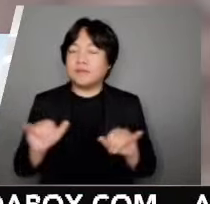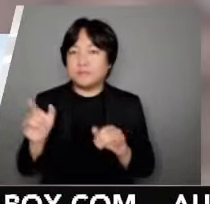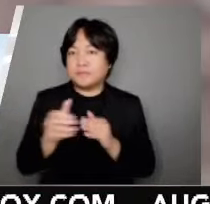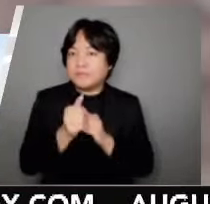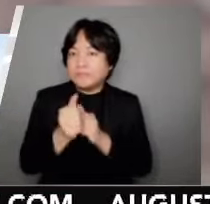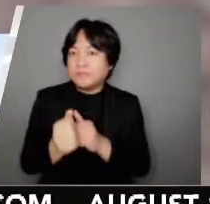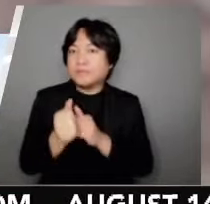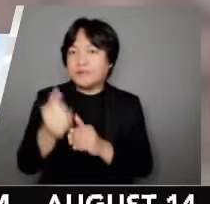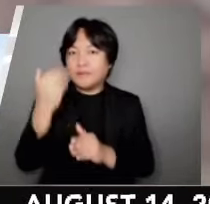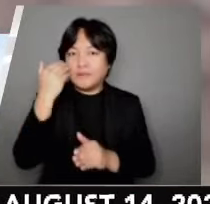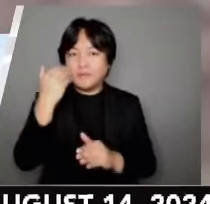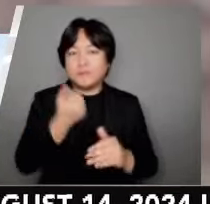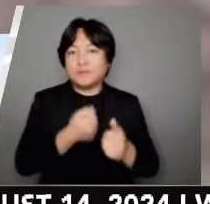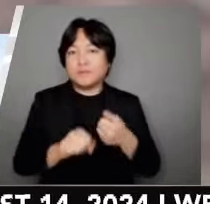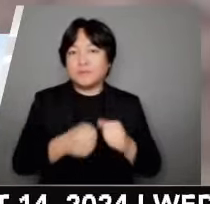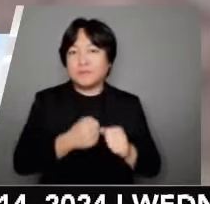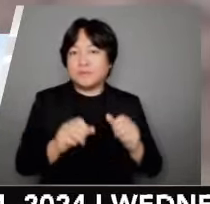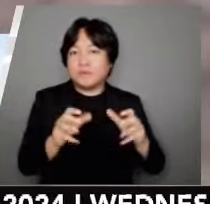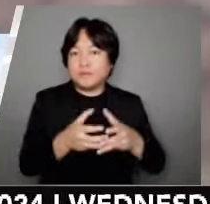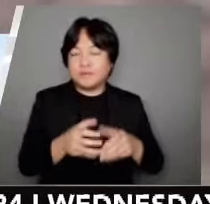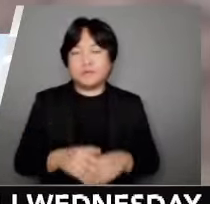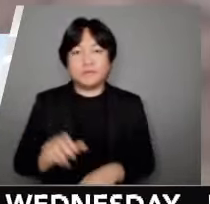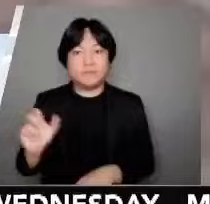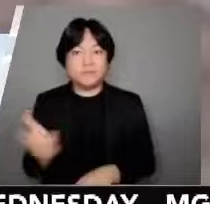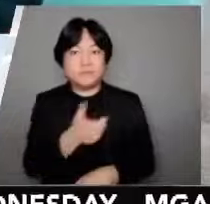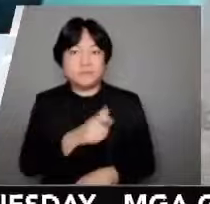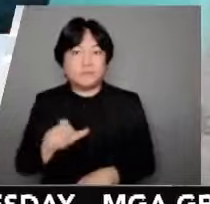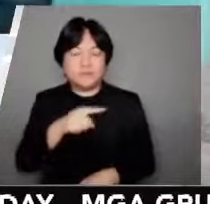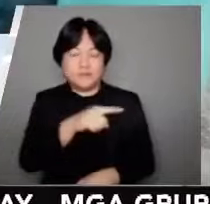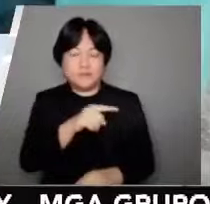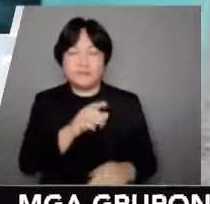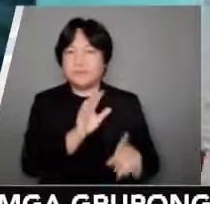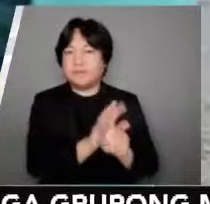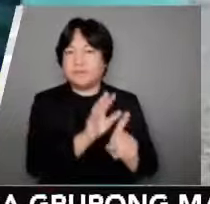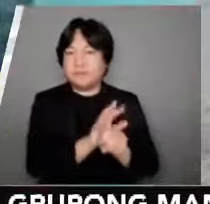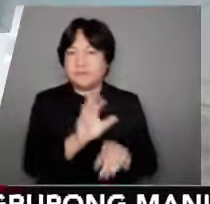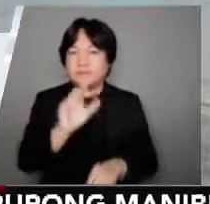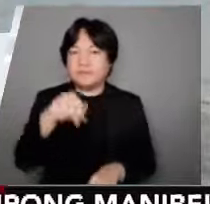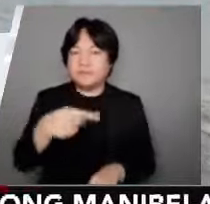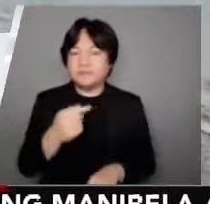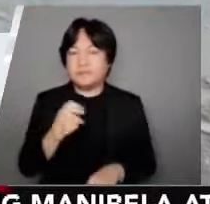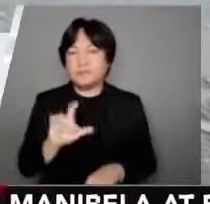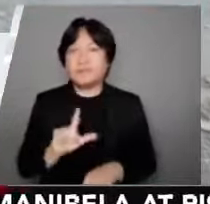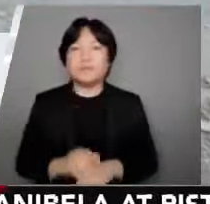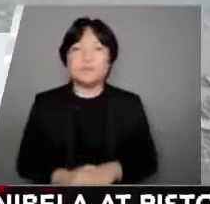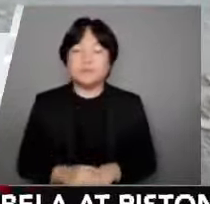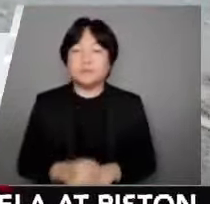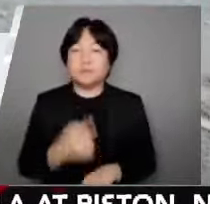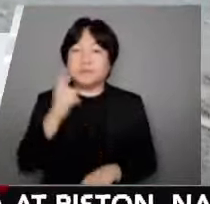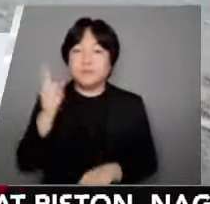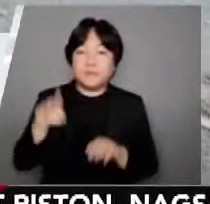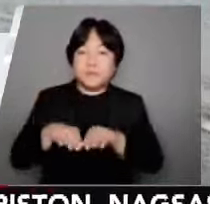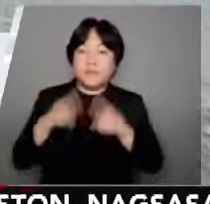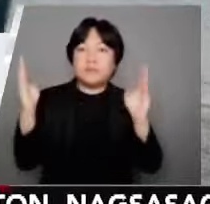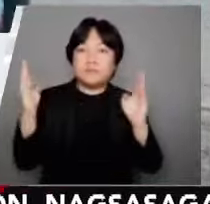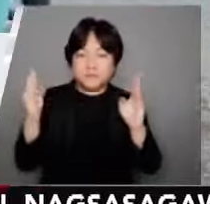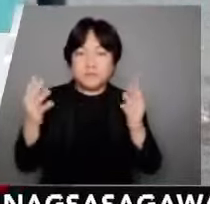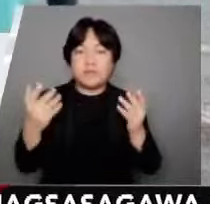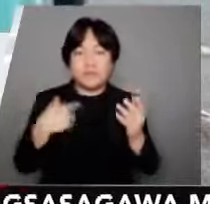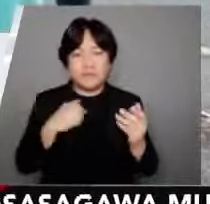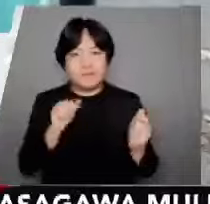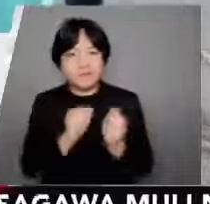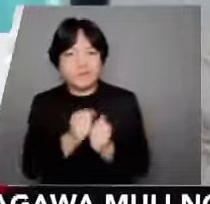atleta, gaya ni tennis superstar Rafael Nadal. During the opening ceremony, I'm with the Spain